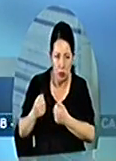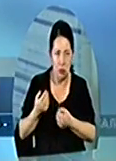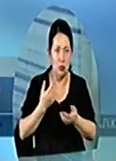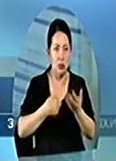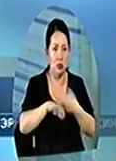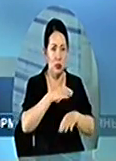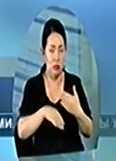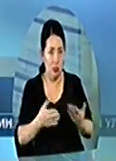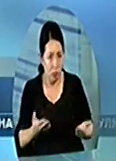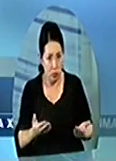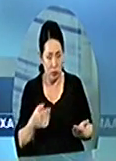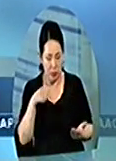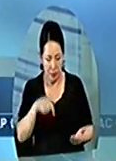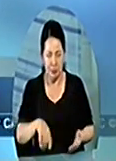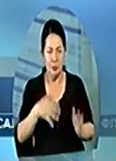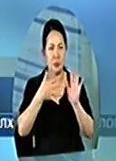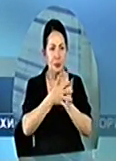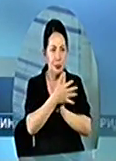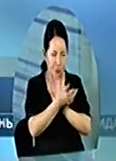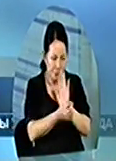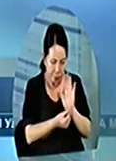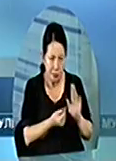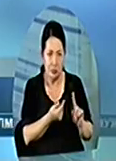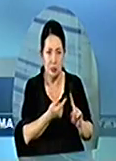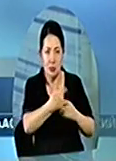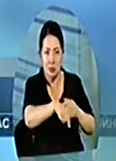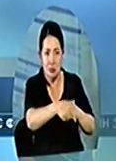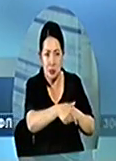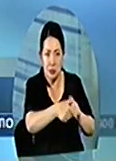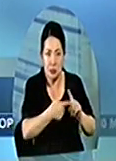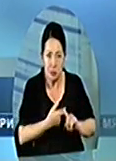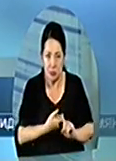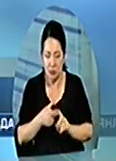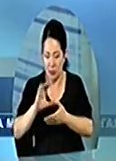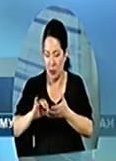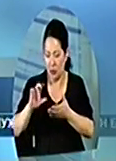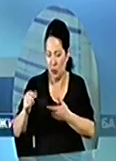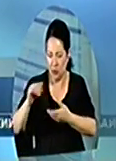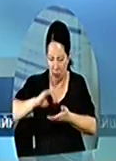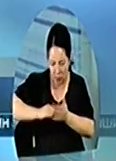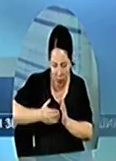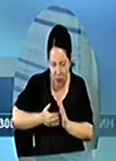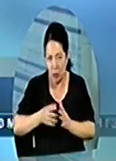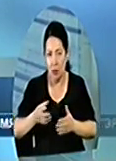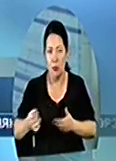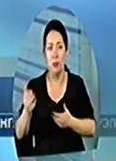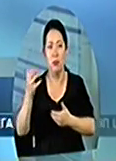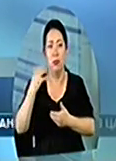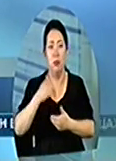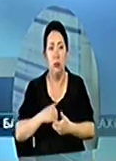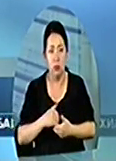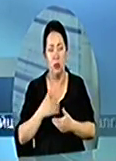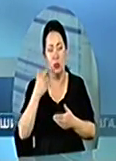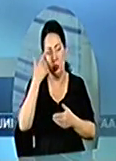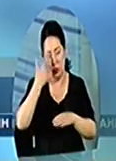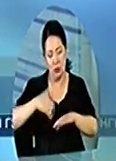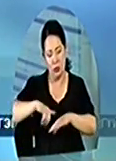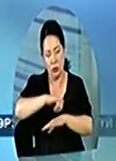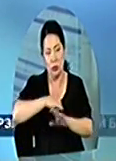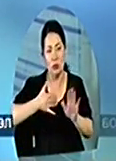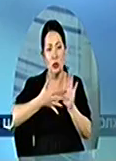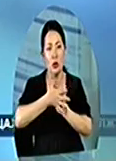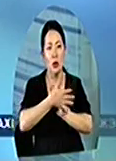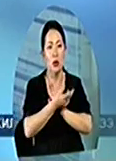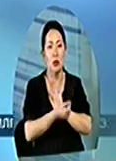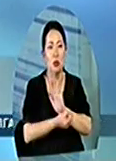Гэхмэтчлэн засгийн өнөөдөр төсвөөс гадуур энэ олон санхүүжилтүүдийг төсвөдөр аваад тооцоод өнөөдөр аваад үцхэр Монгол улсын төсөв өнөөдөр одоо 2 их